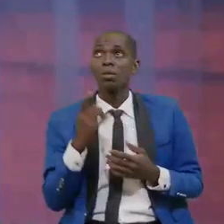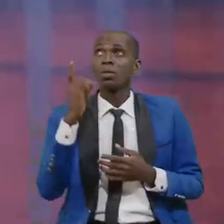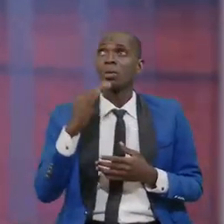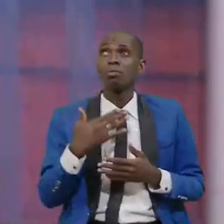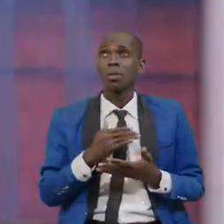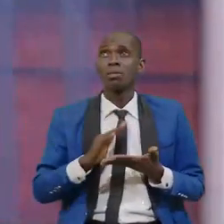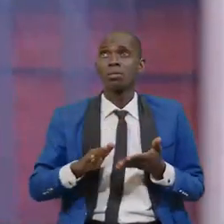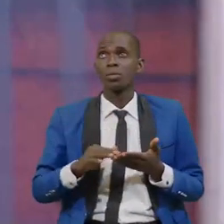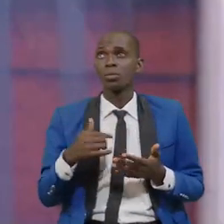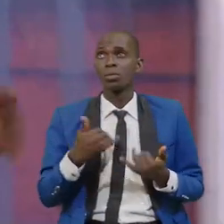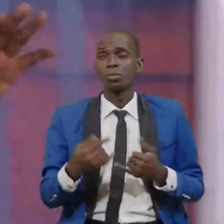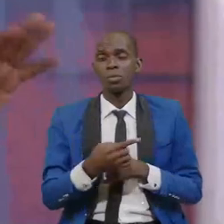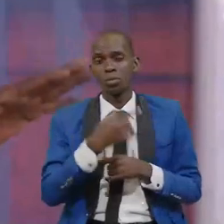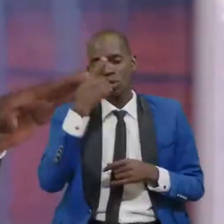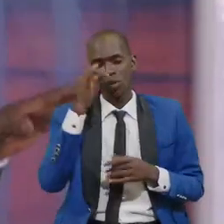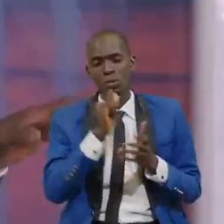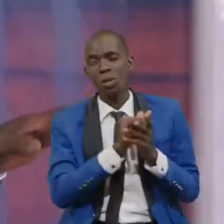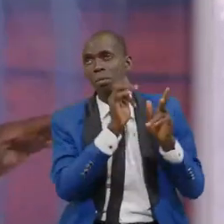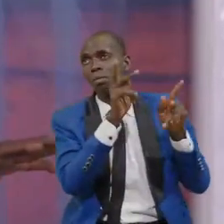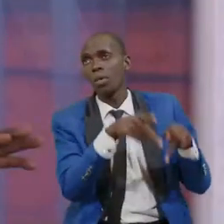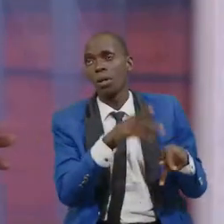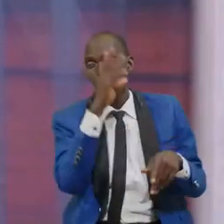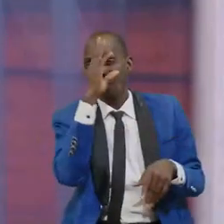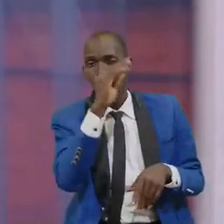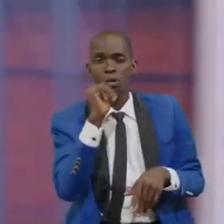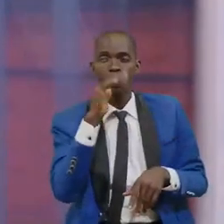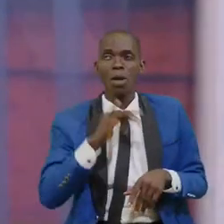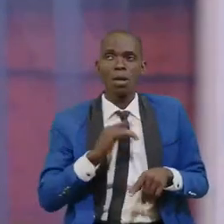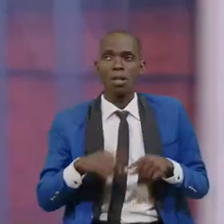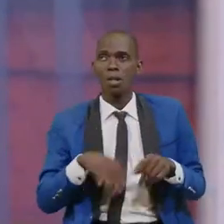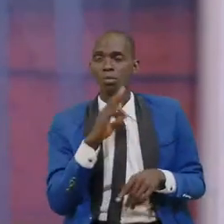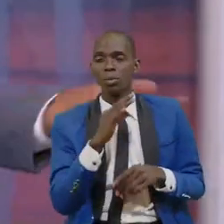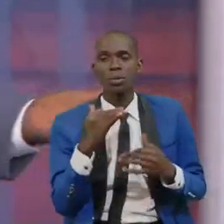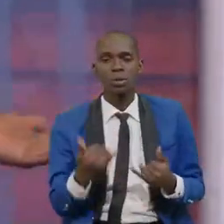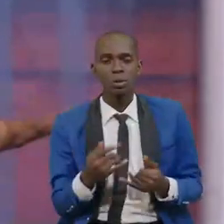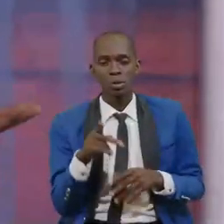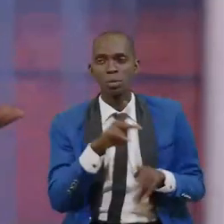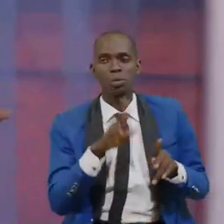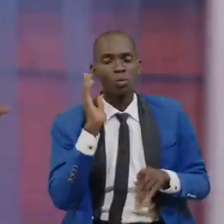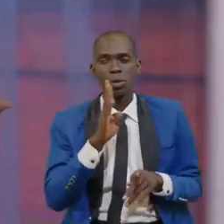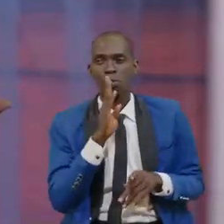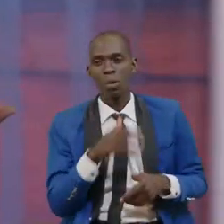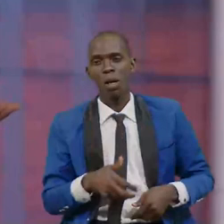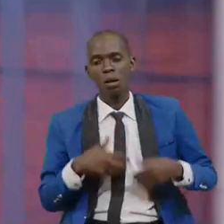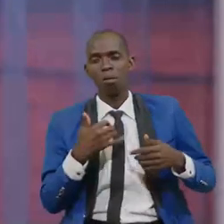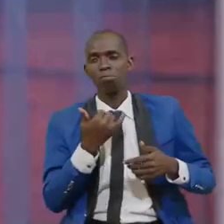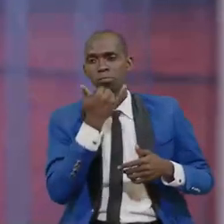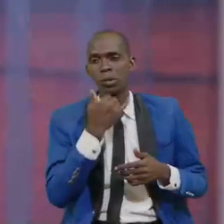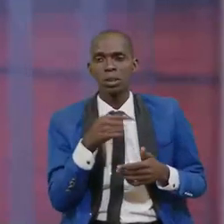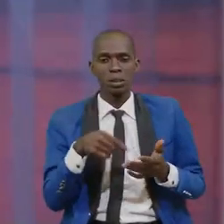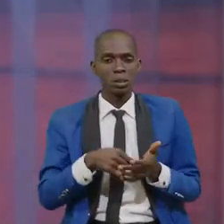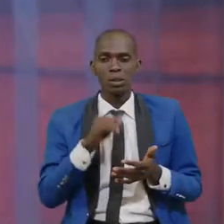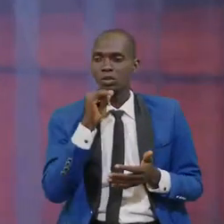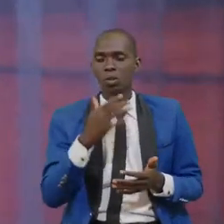aujourd'hui à cause de tel homme, de telle femme. Je ne peux pas dire ça maintenant. Ils seront offensés et ce n'est pas